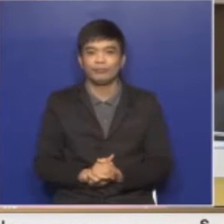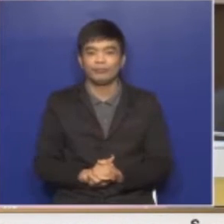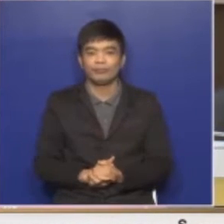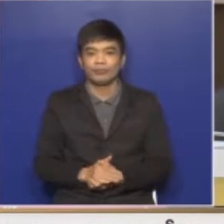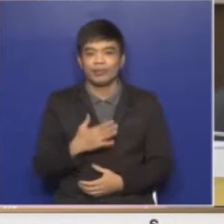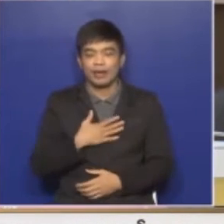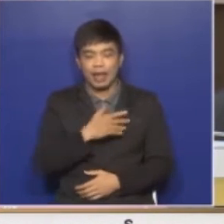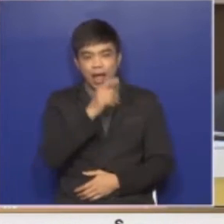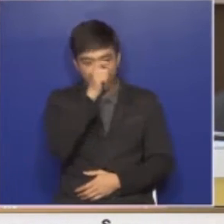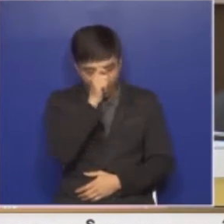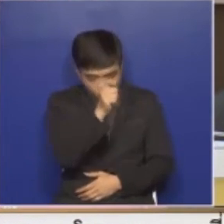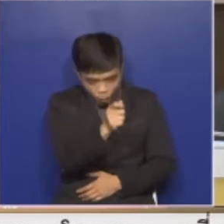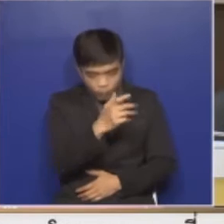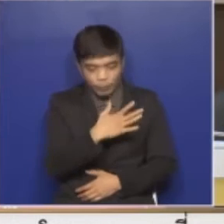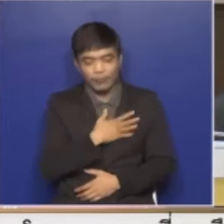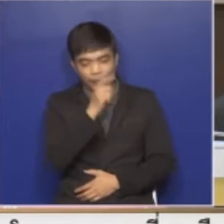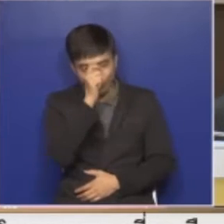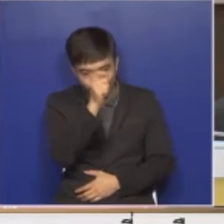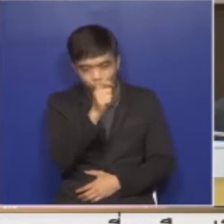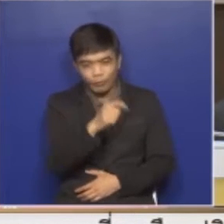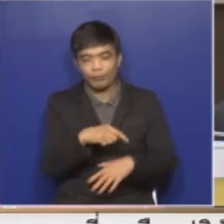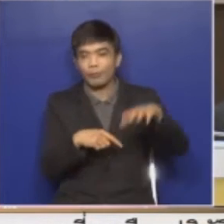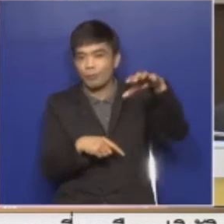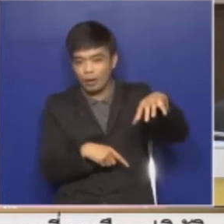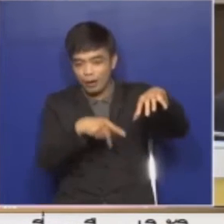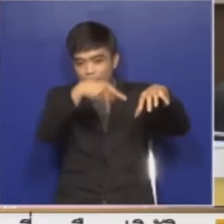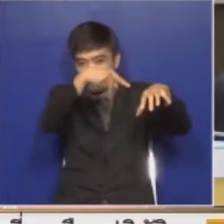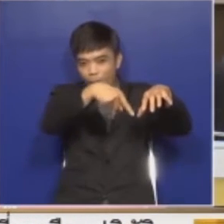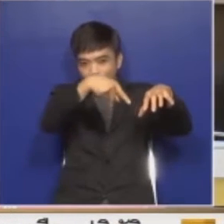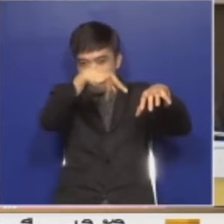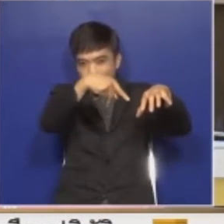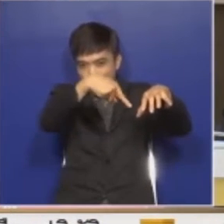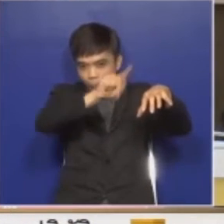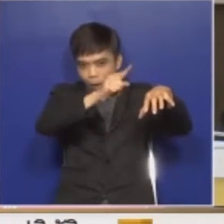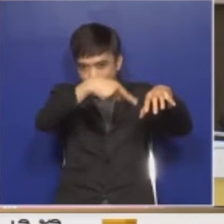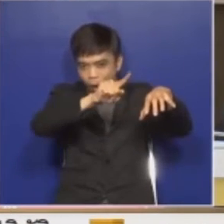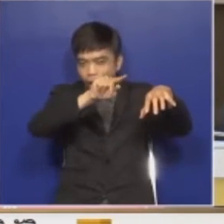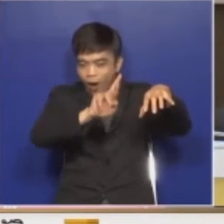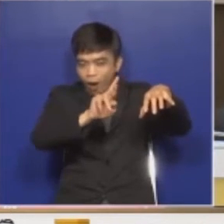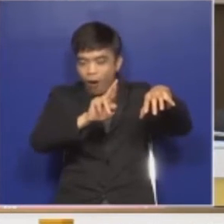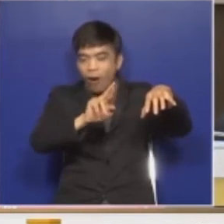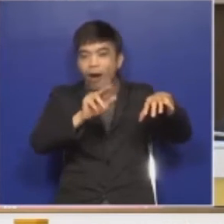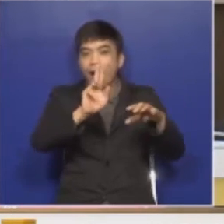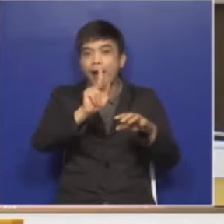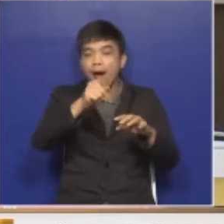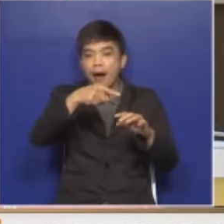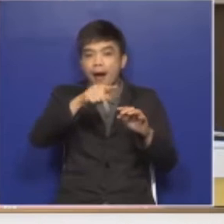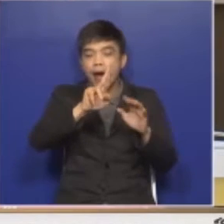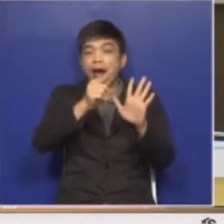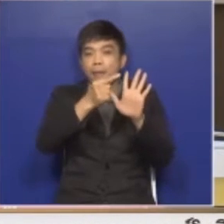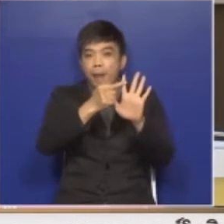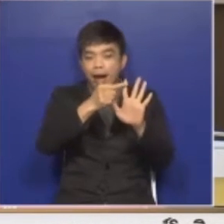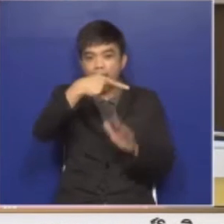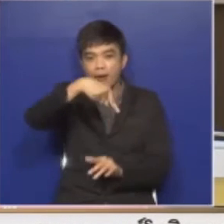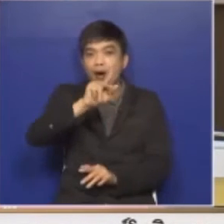เคารพต่อสถาบันสถาบันแห่งนี้นะครับตั้งขึ้นมาเพราะมาจากสภาผู้แทนราษฎรของ